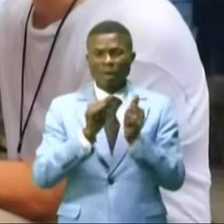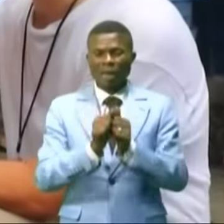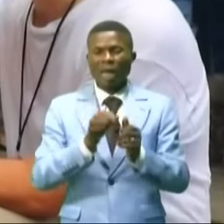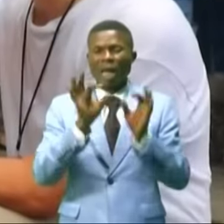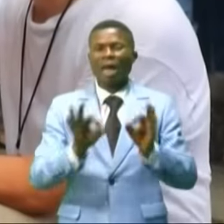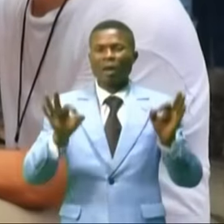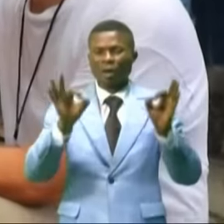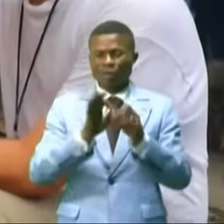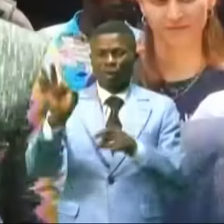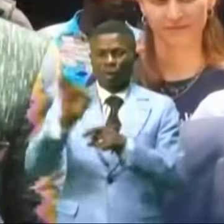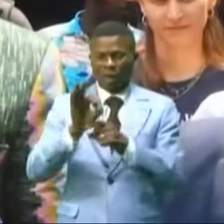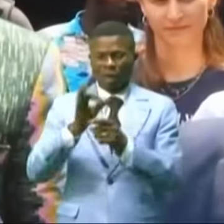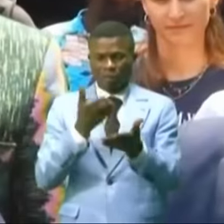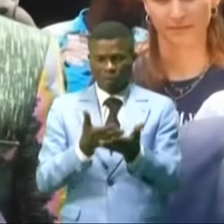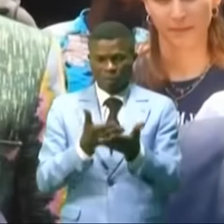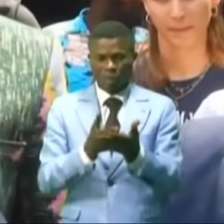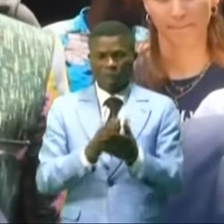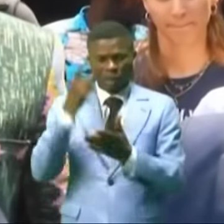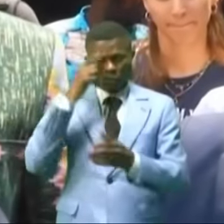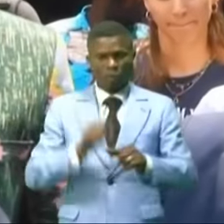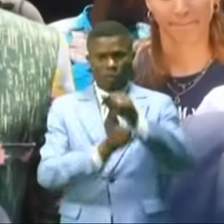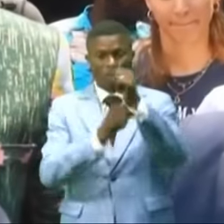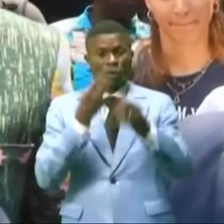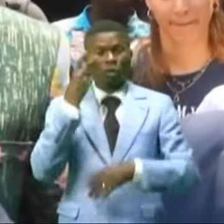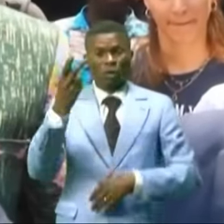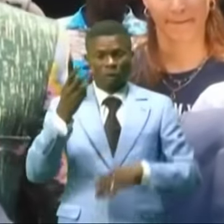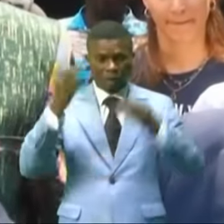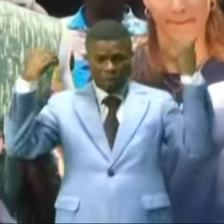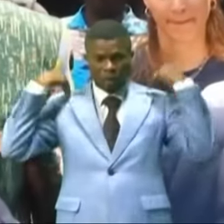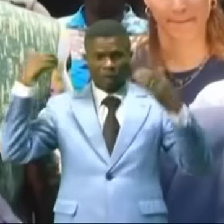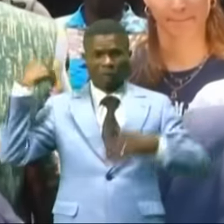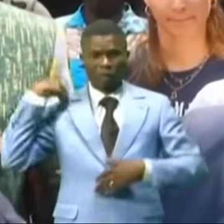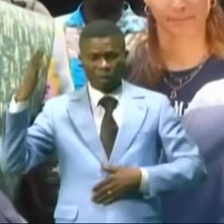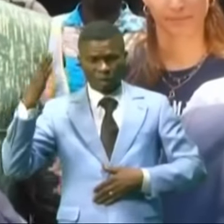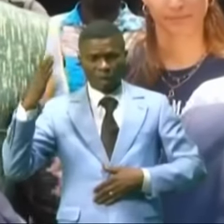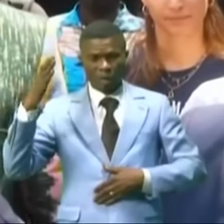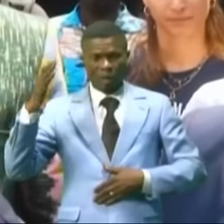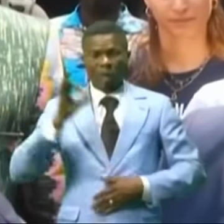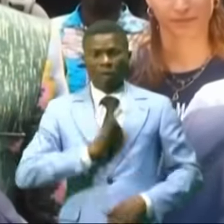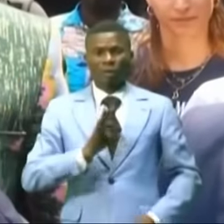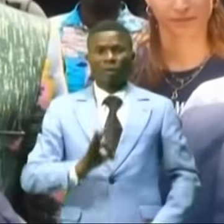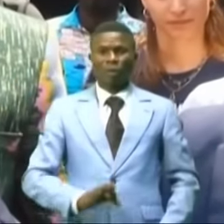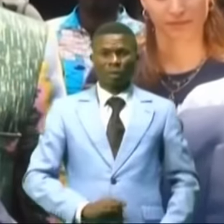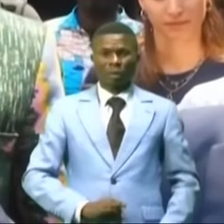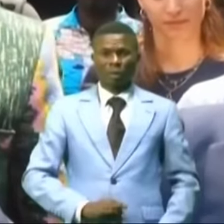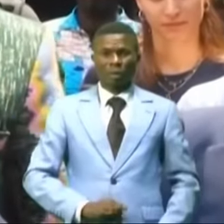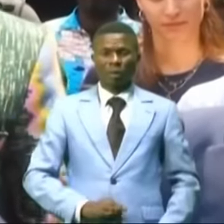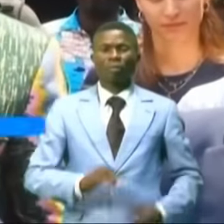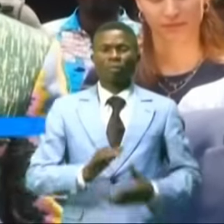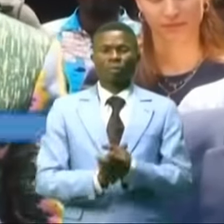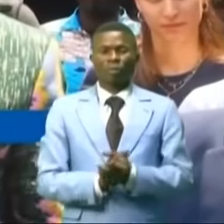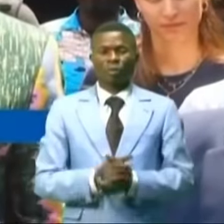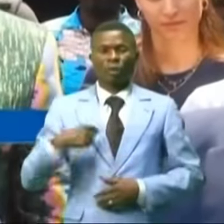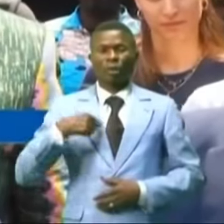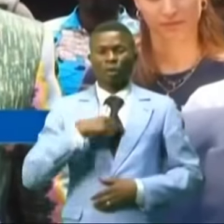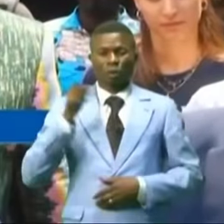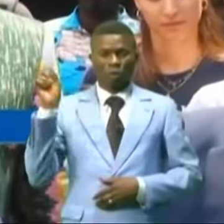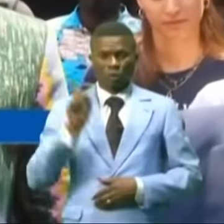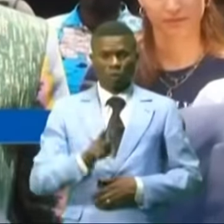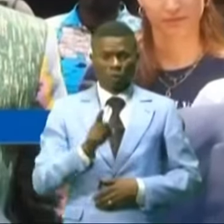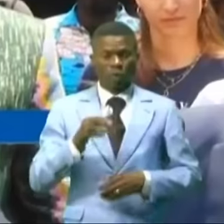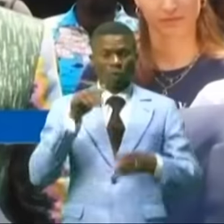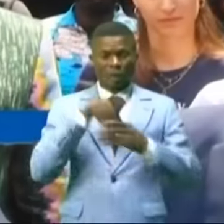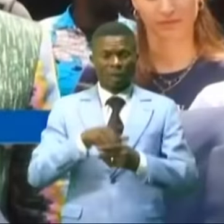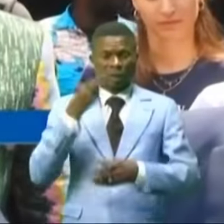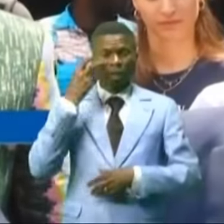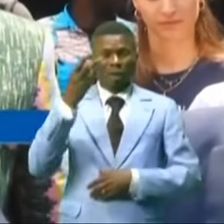de cette formation. Pour soutenir la vision du chef de l'État, Félix-Antoine Tshisekedi, nous sommes même dans la vision de